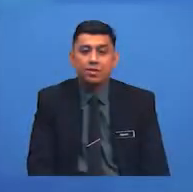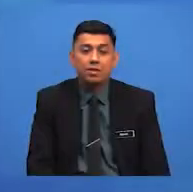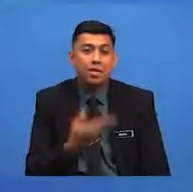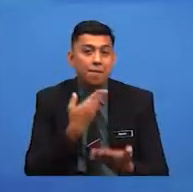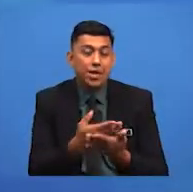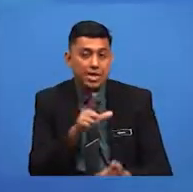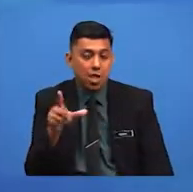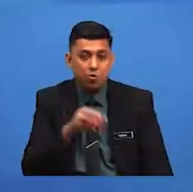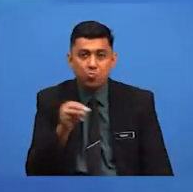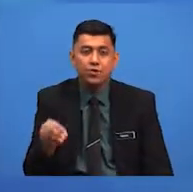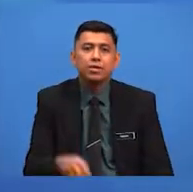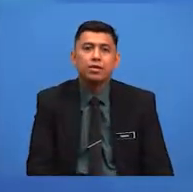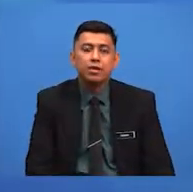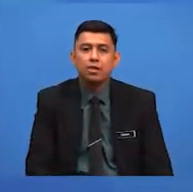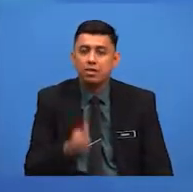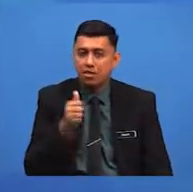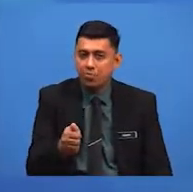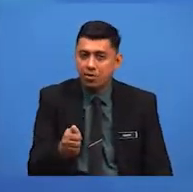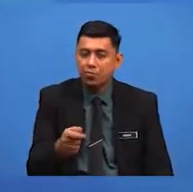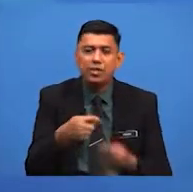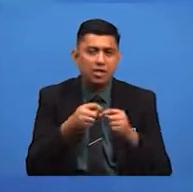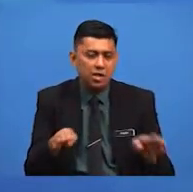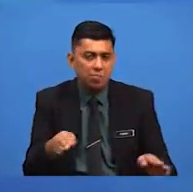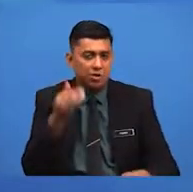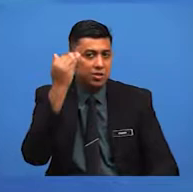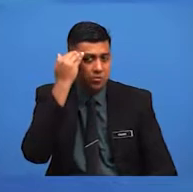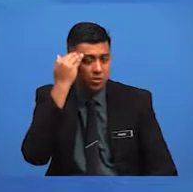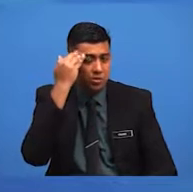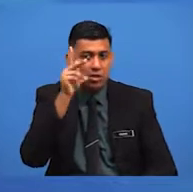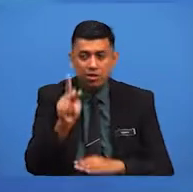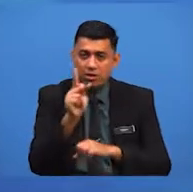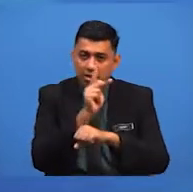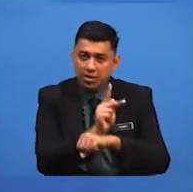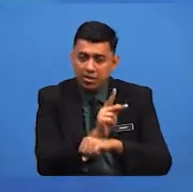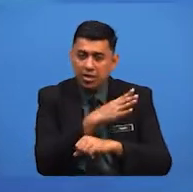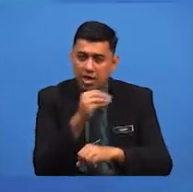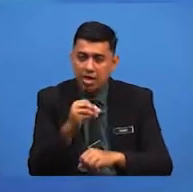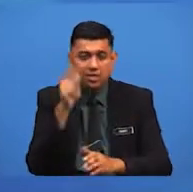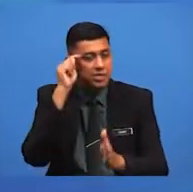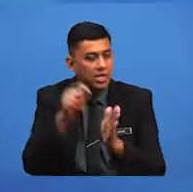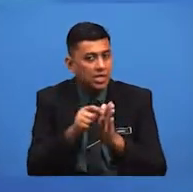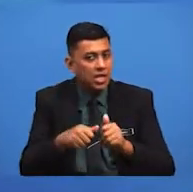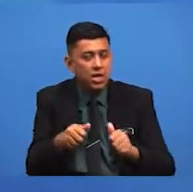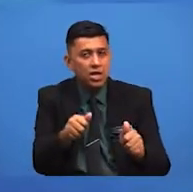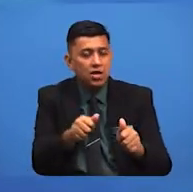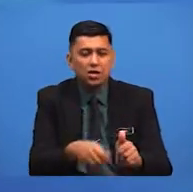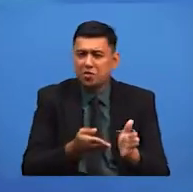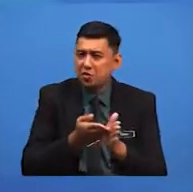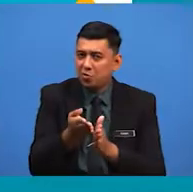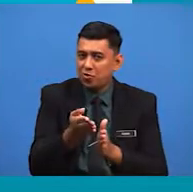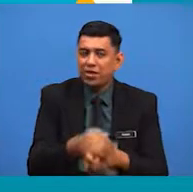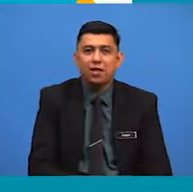Baiklah murid-murid, anda telah mengetahui maksud sudokod dan carta alir. Sekarang kita